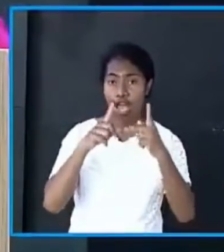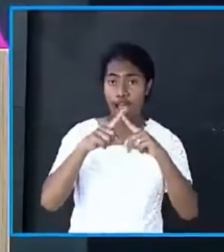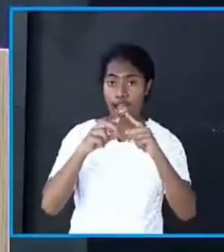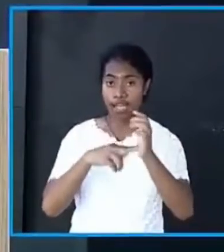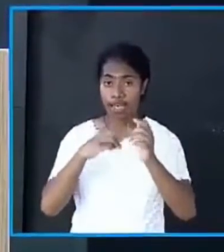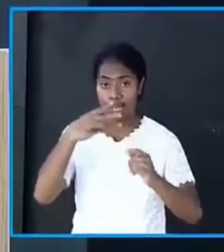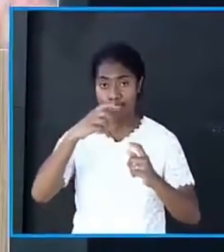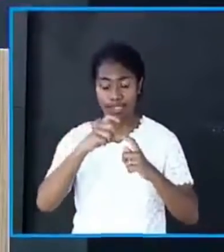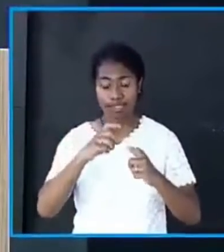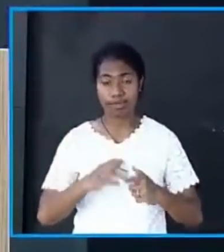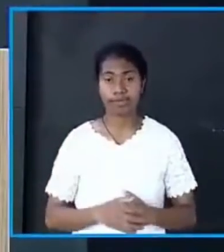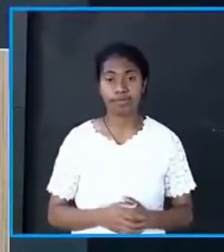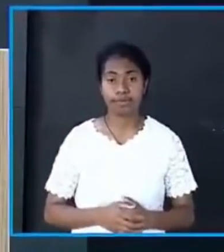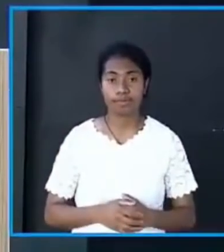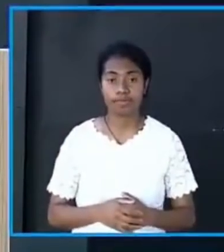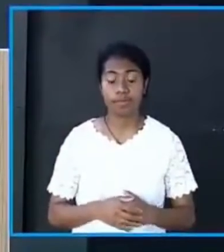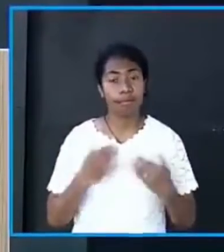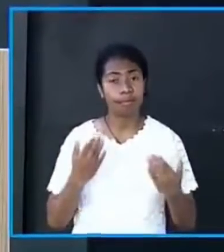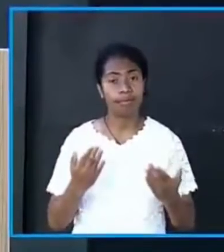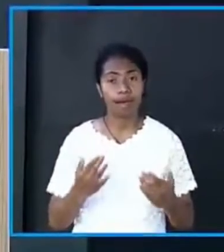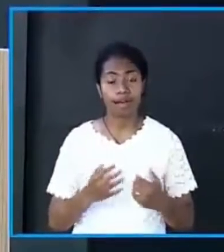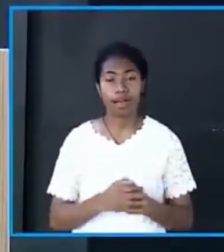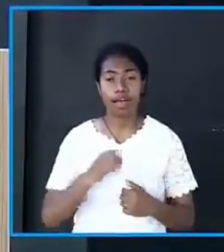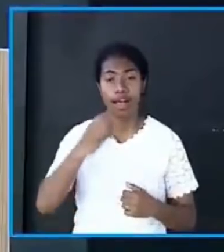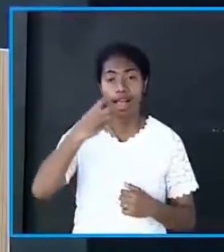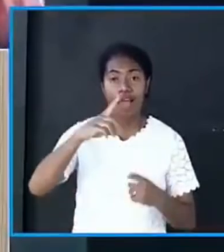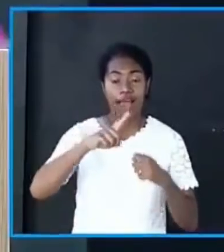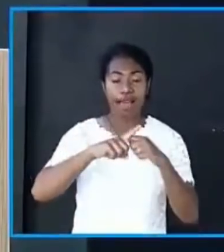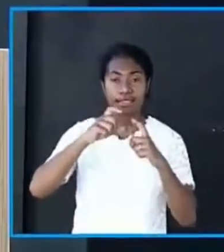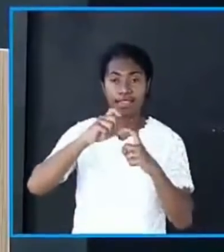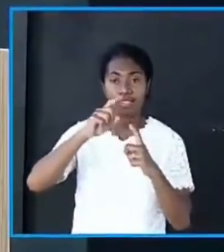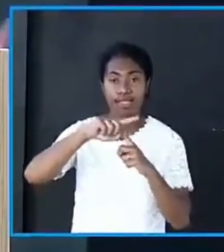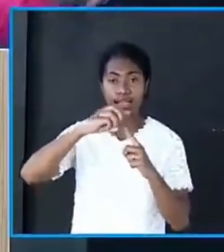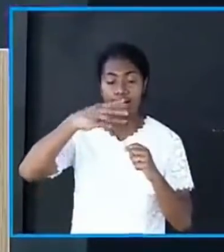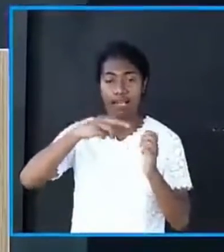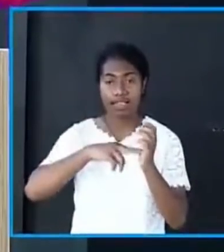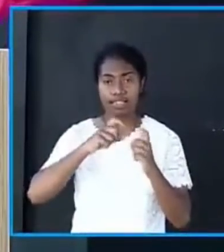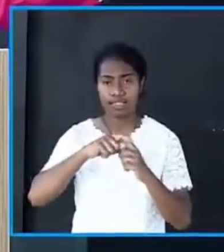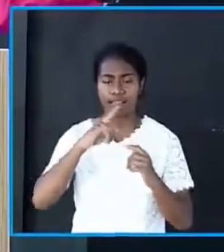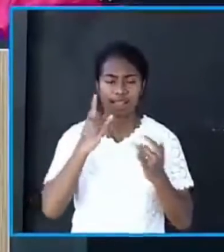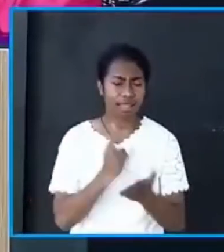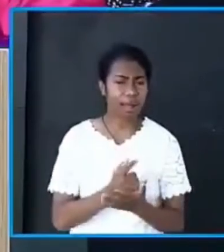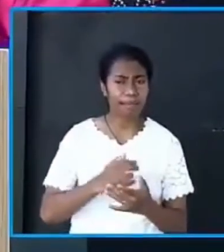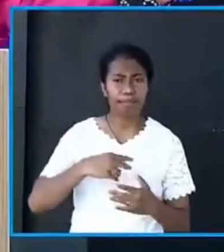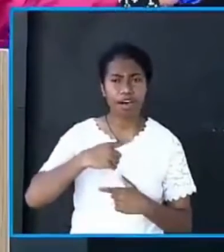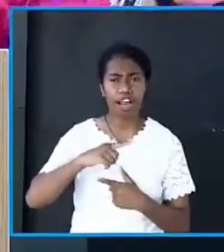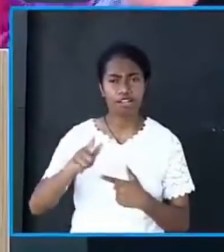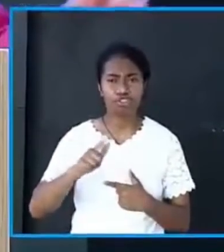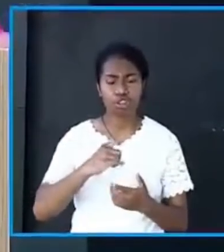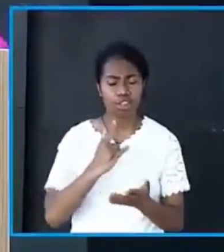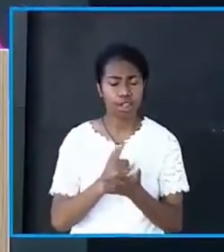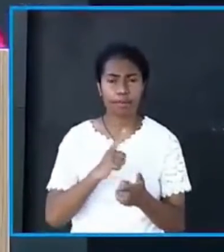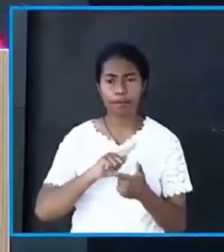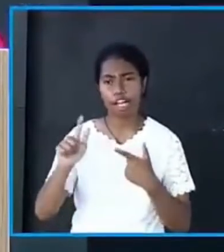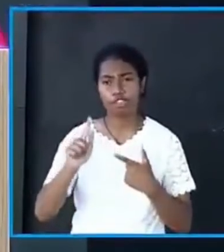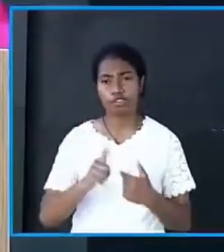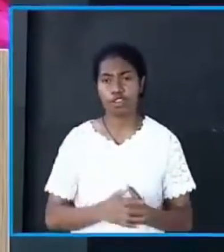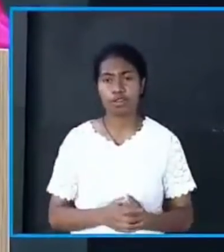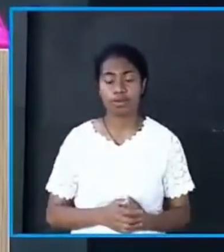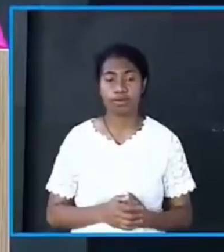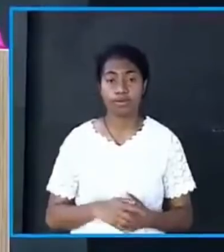dalam neraka maka Hai ekstensi brush berlangsung padahal sudah mati Hai